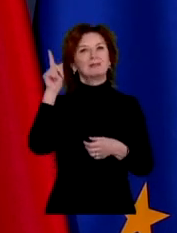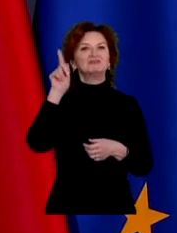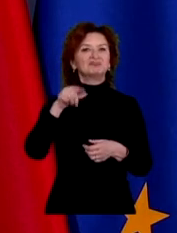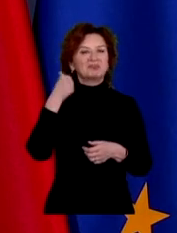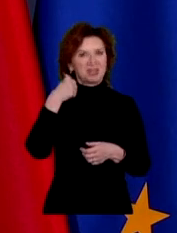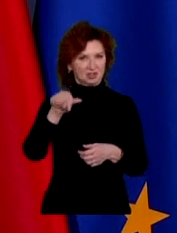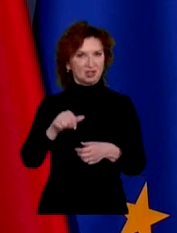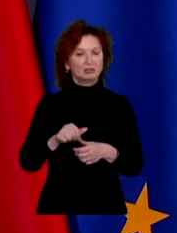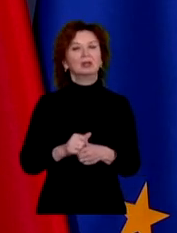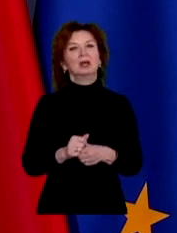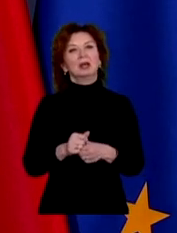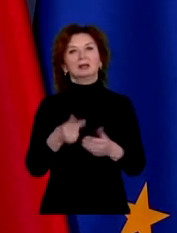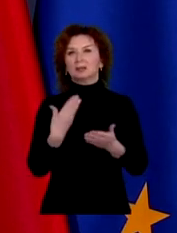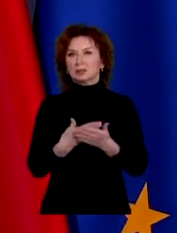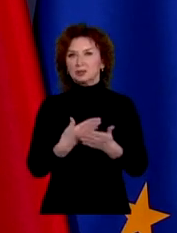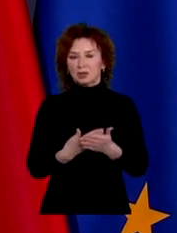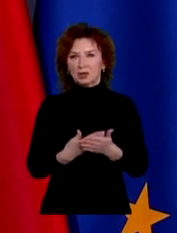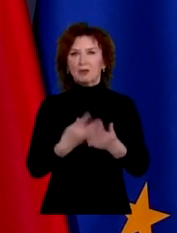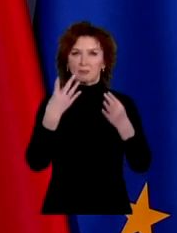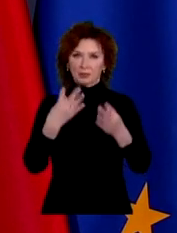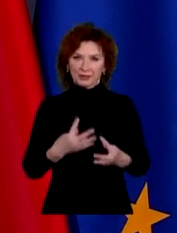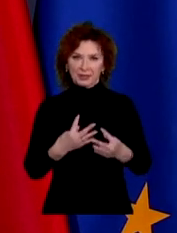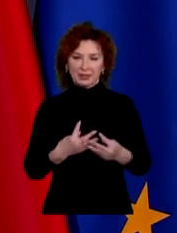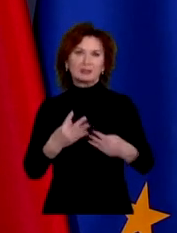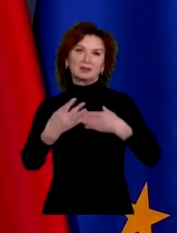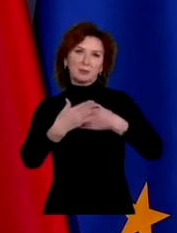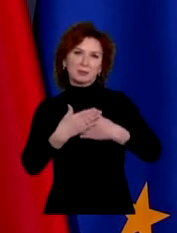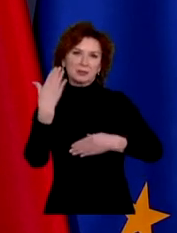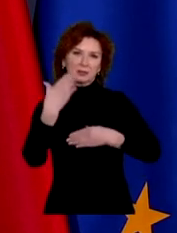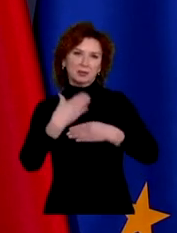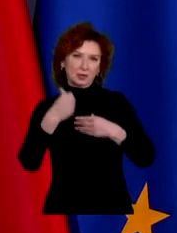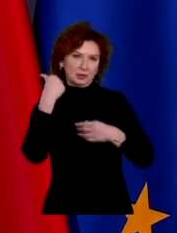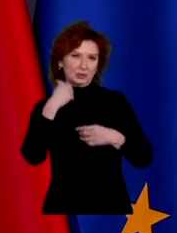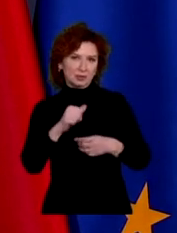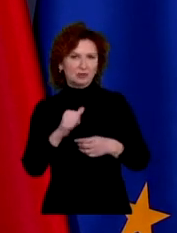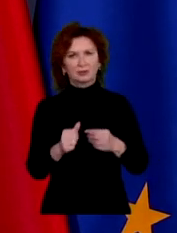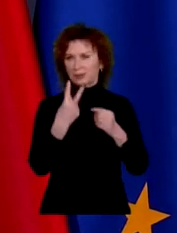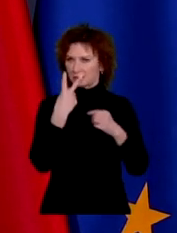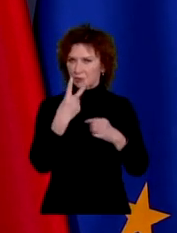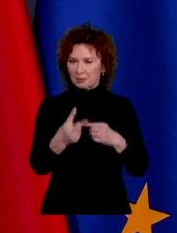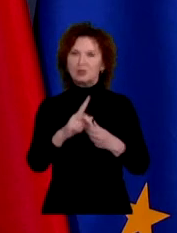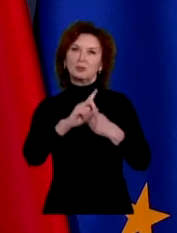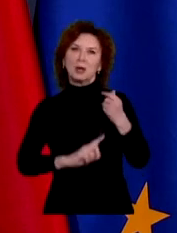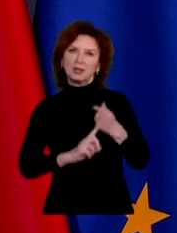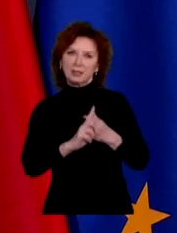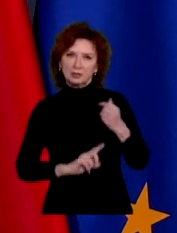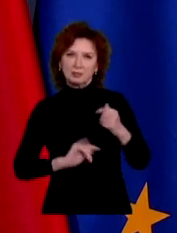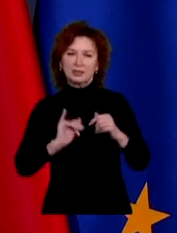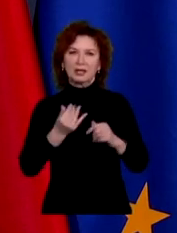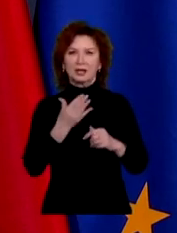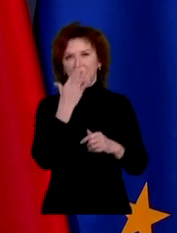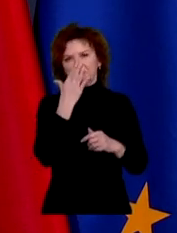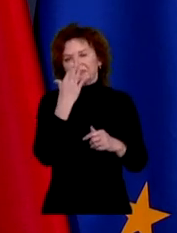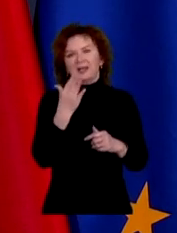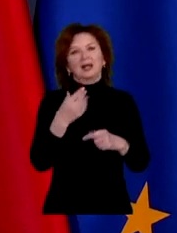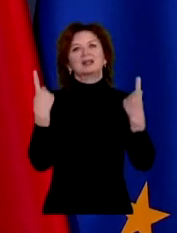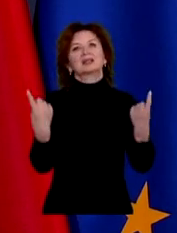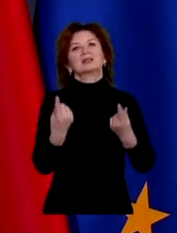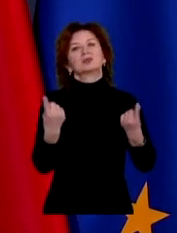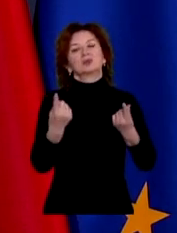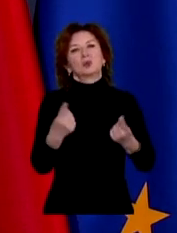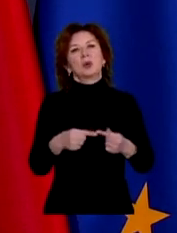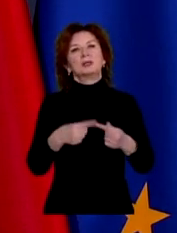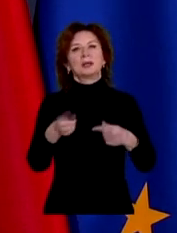dopiero pod koniec tego tygodnia będą spływały pierwsze dane, które pokażą, jak wygląda sytuacja po otwarciu tych branż,